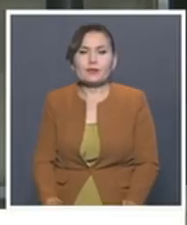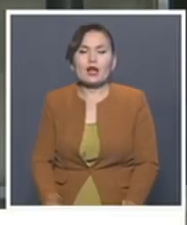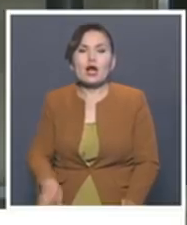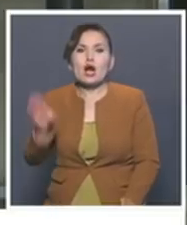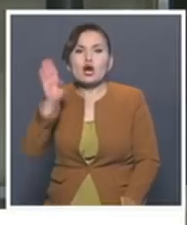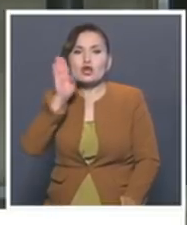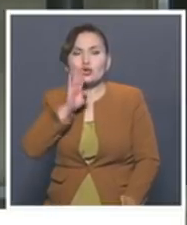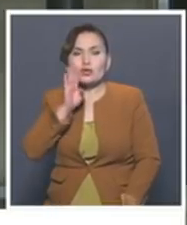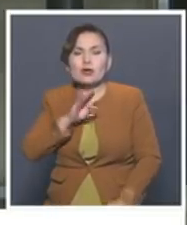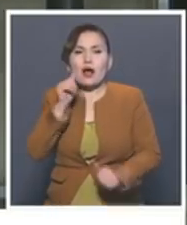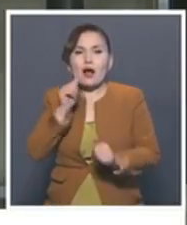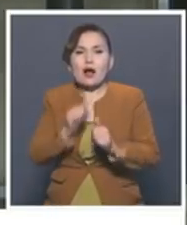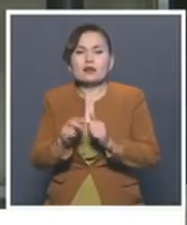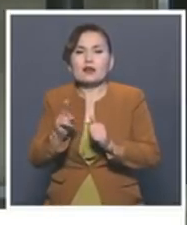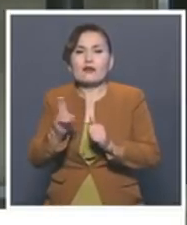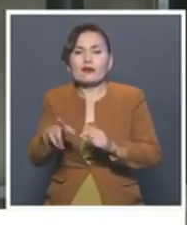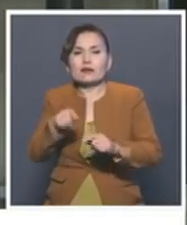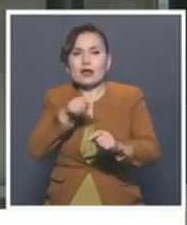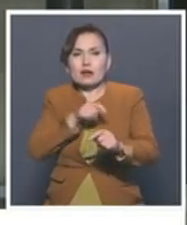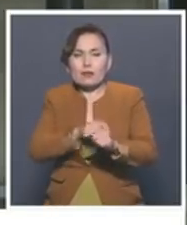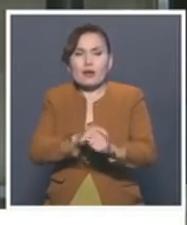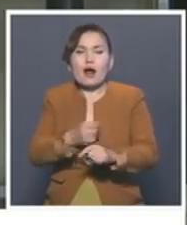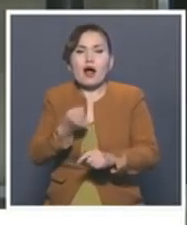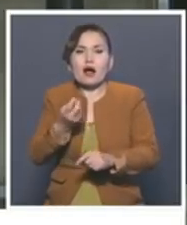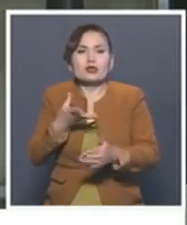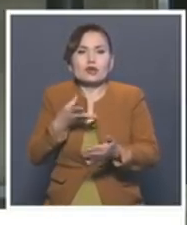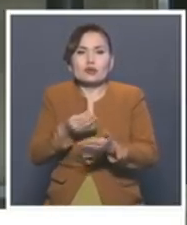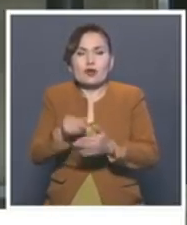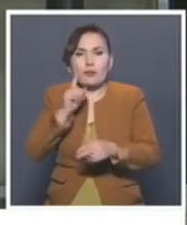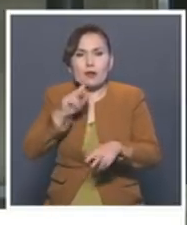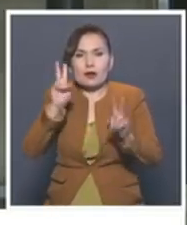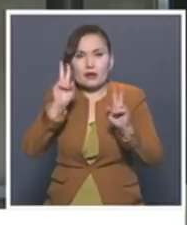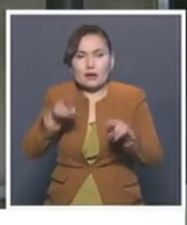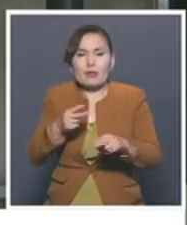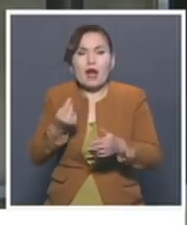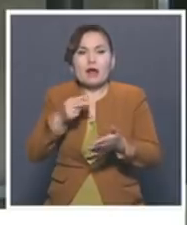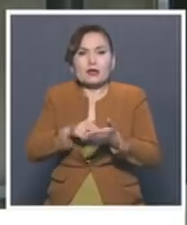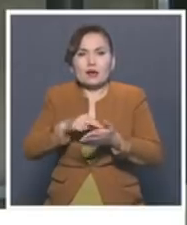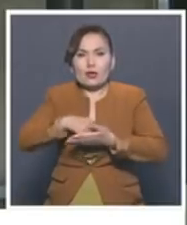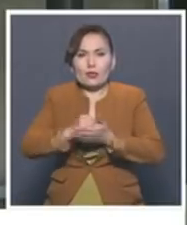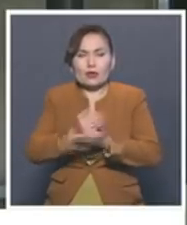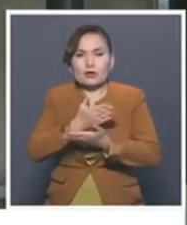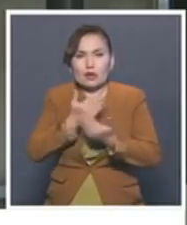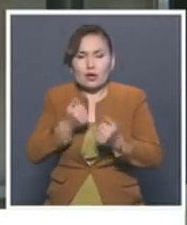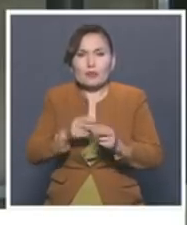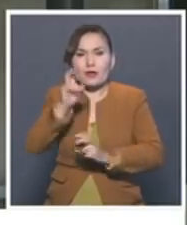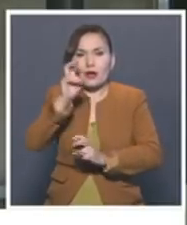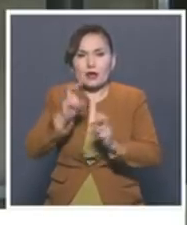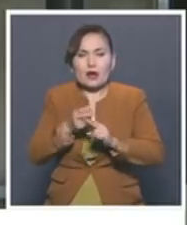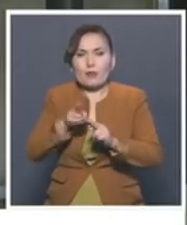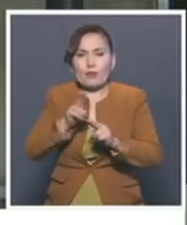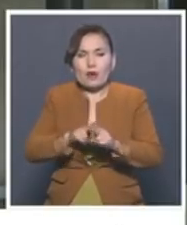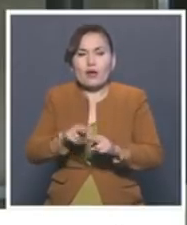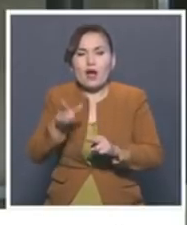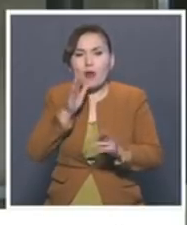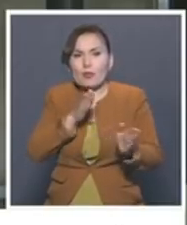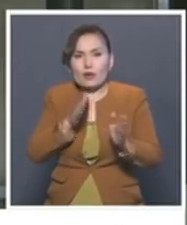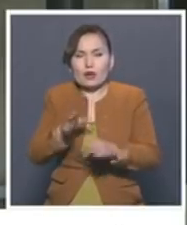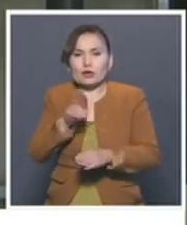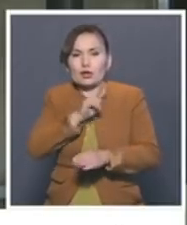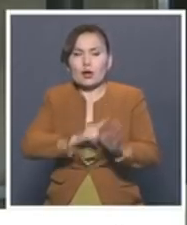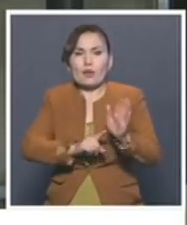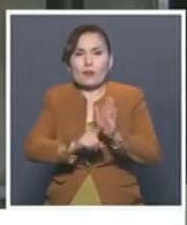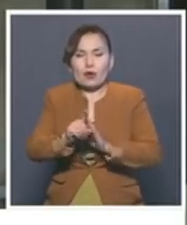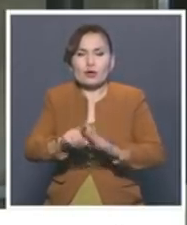Судың әр текше метріне қанша төлем алынатыны әзірге белгісіз. Тариф бекітілген жоқ. Себебі станция тестік режимде жұмыс істеп тұр.